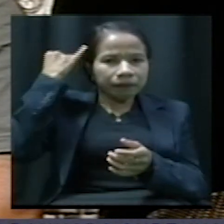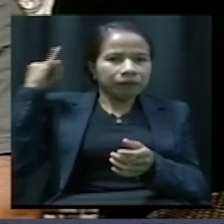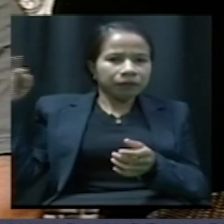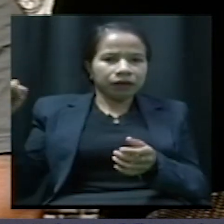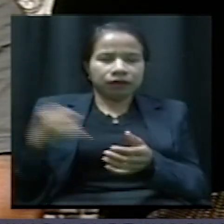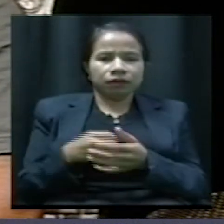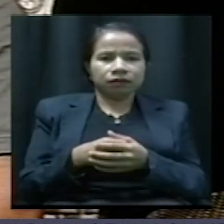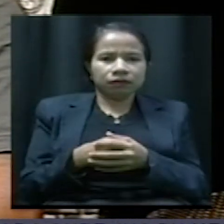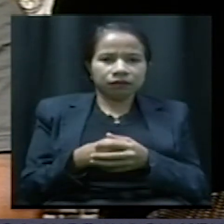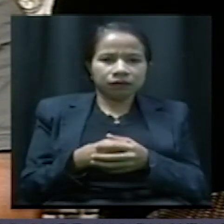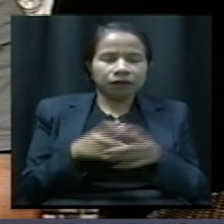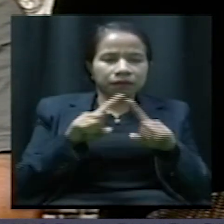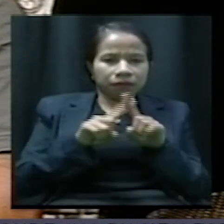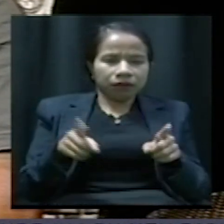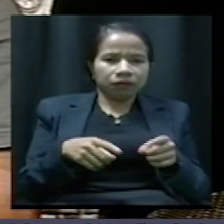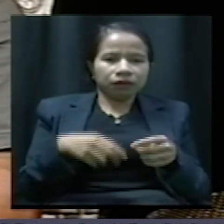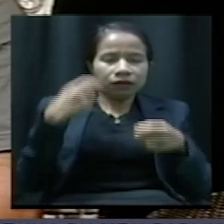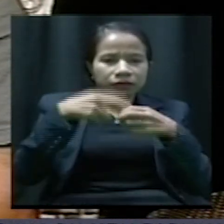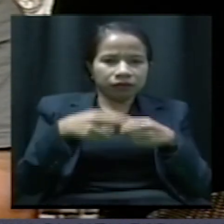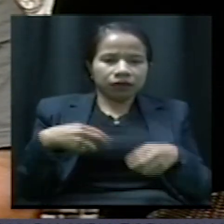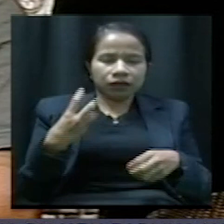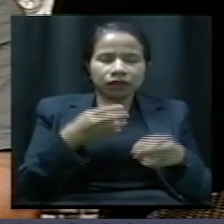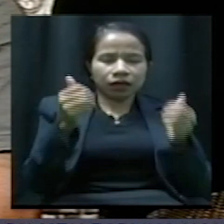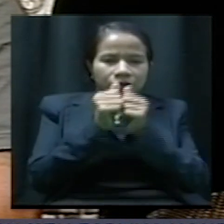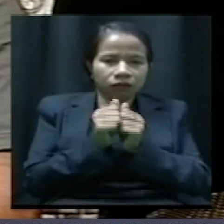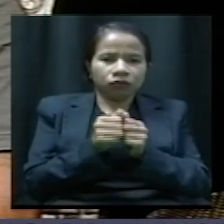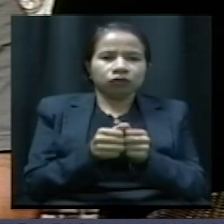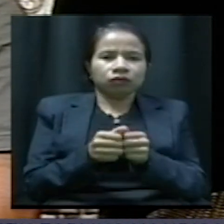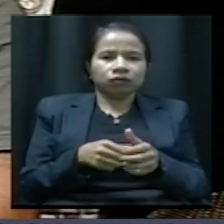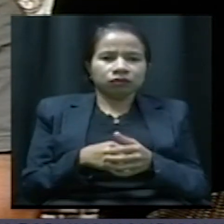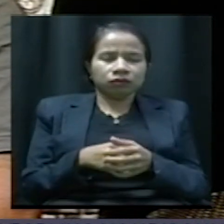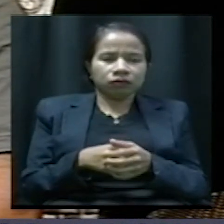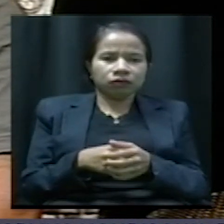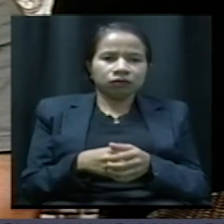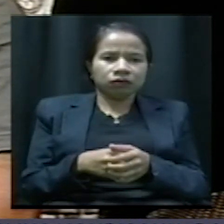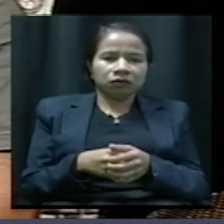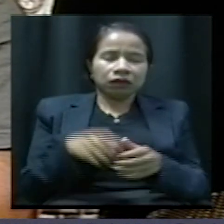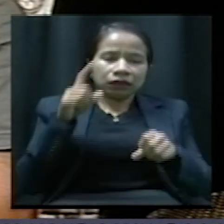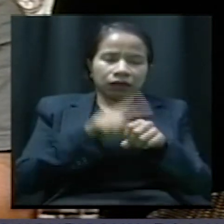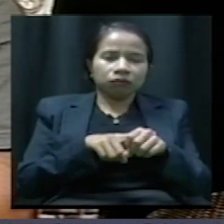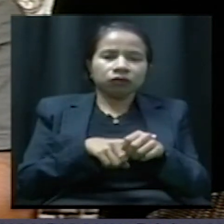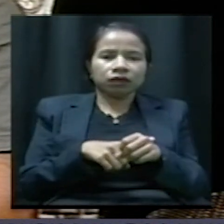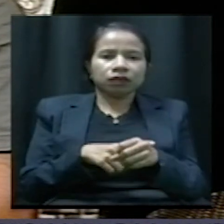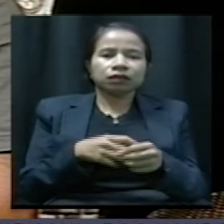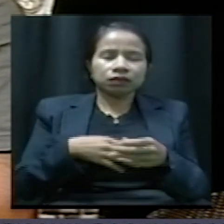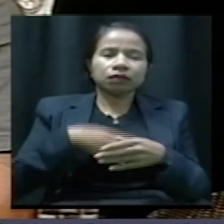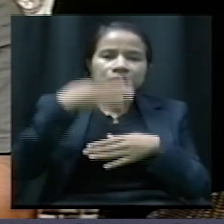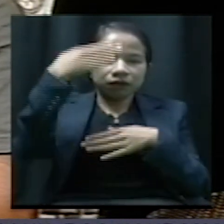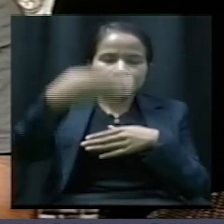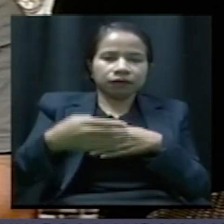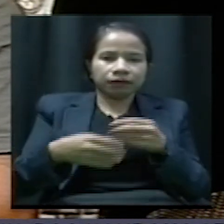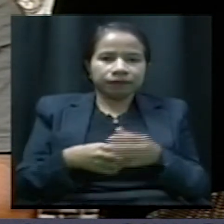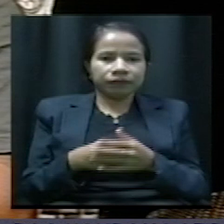kita hare hela ma be desafio ida ne ma ka ita luta hamoto kela lorong ida au heng ita belu ta pasa ya